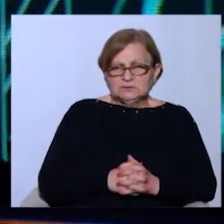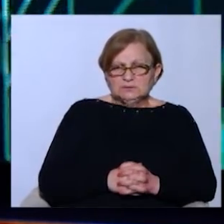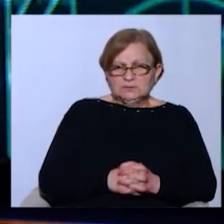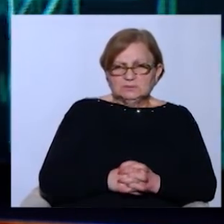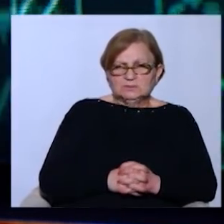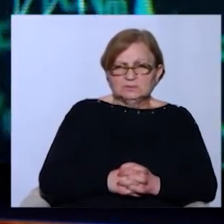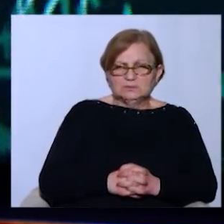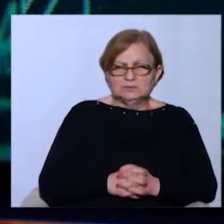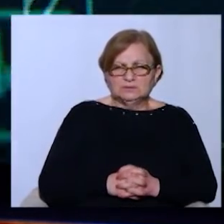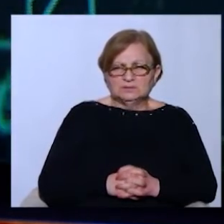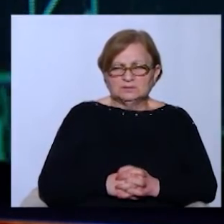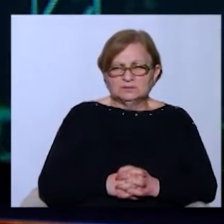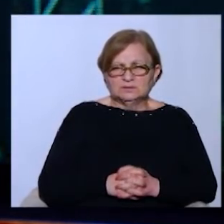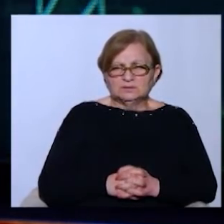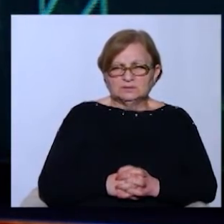ან